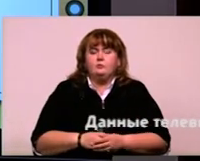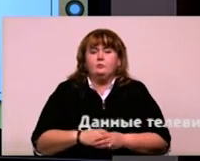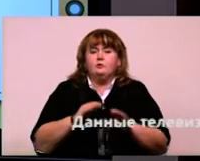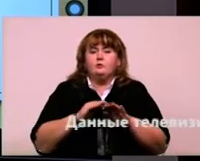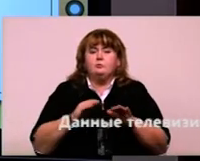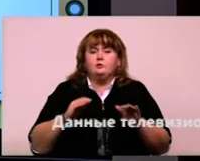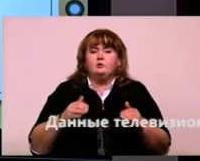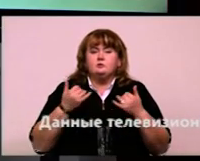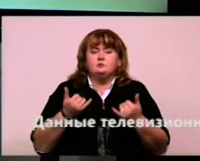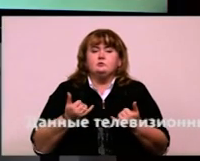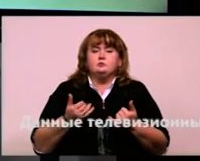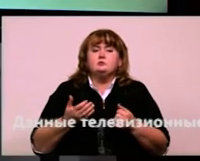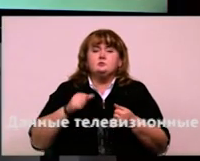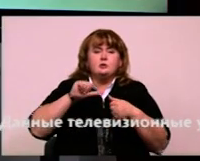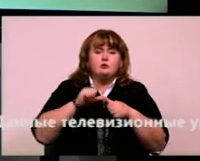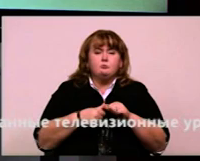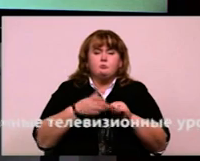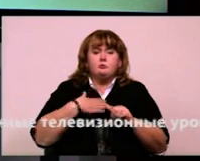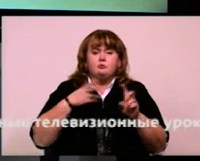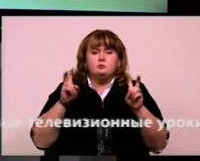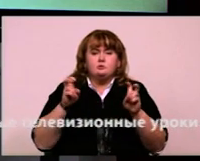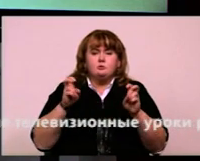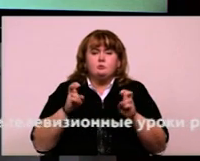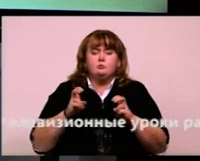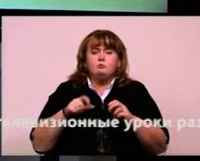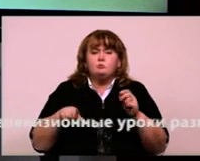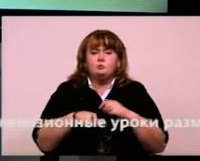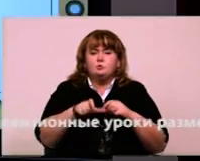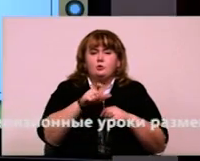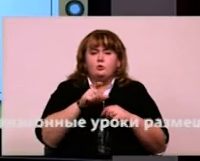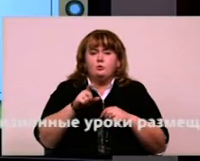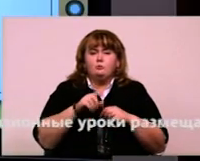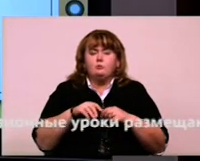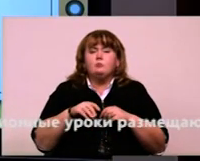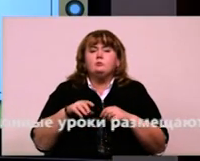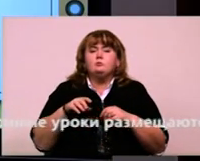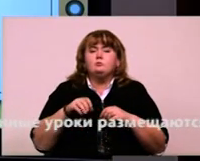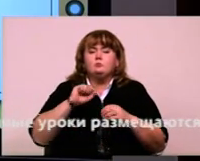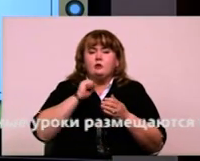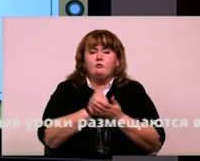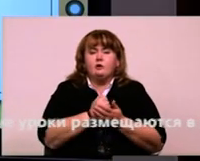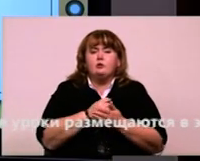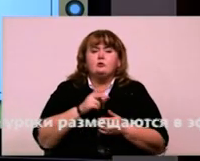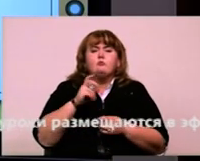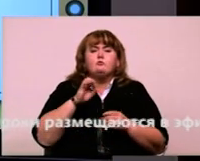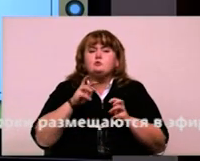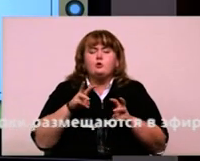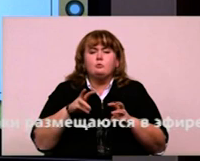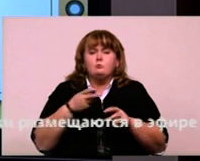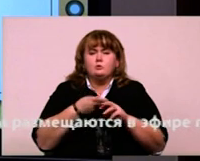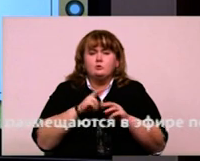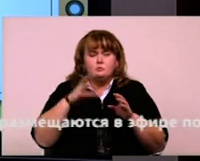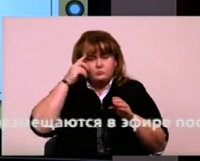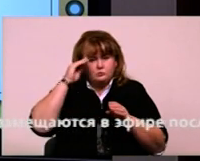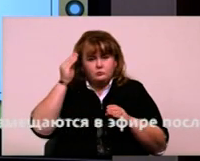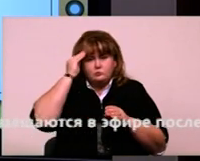Ребята, а теперь давайте закрепим нашу тему путем трафарета. Что же, в чем же заключается